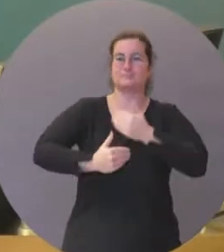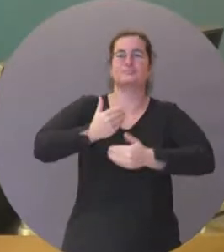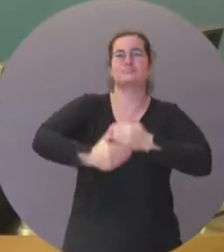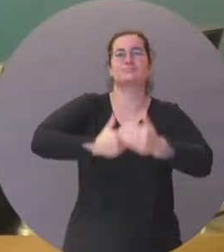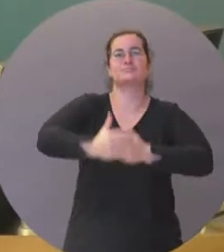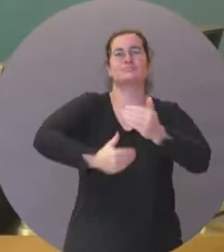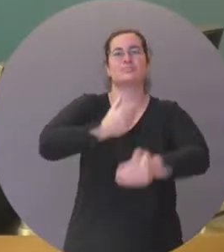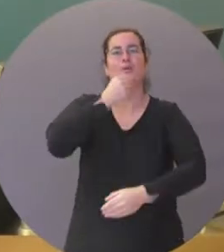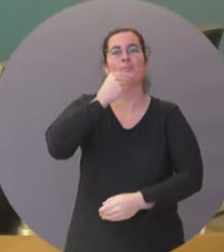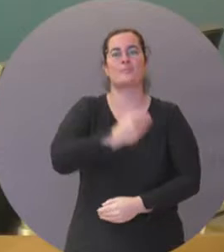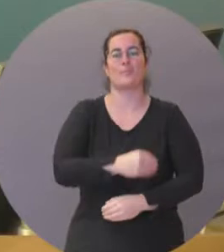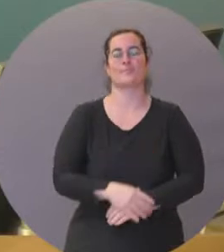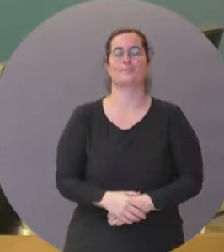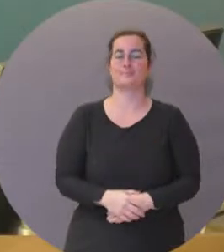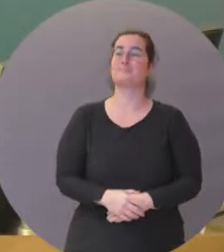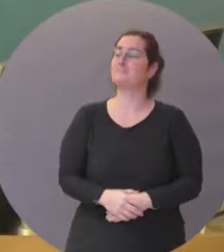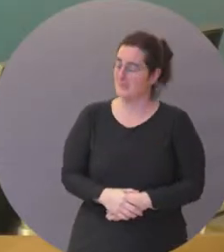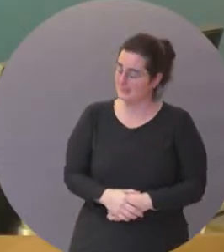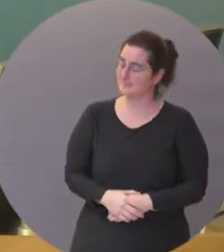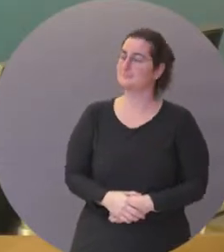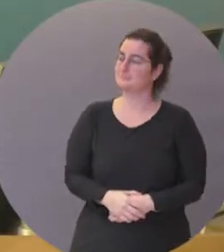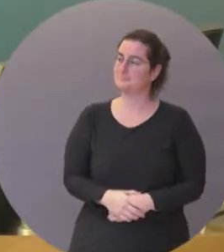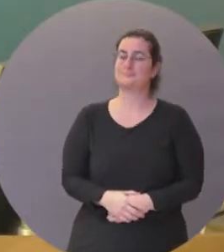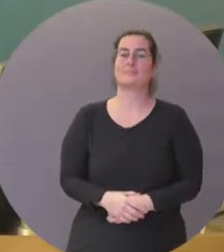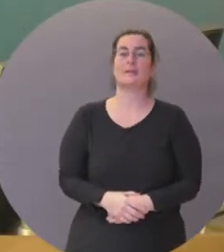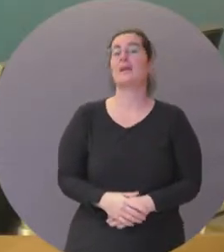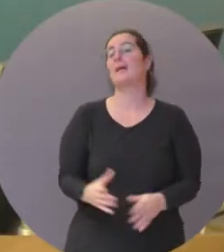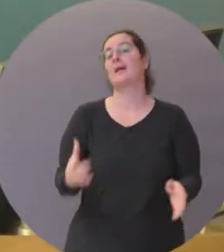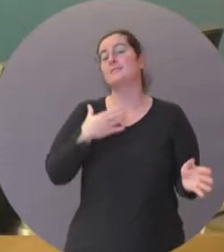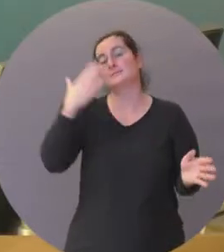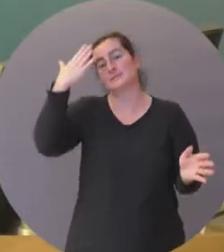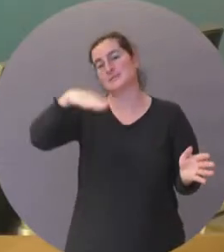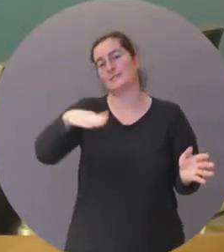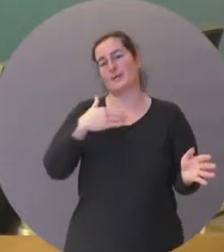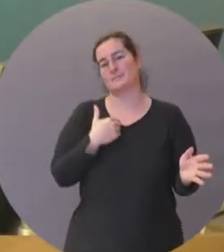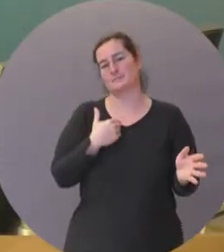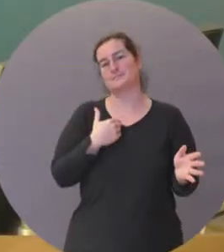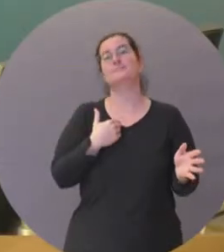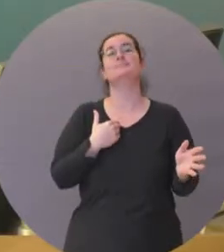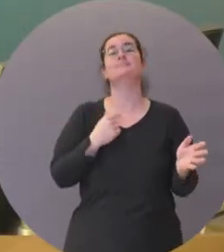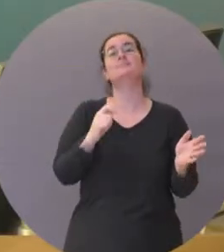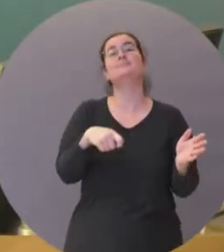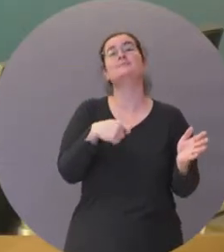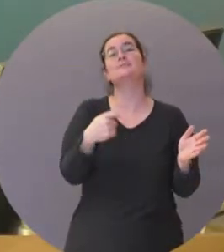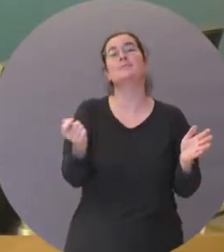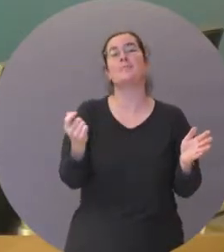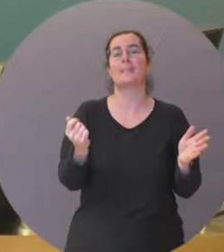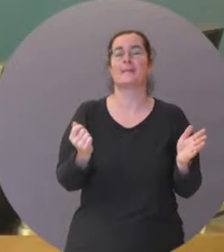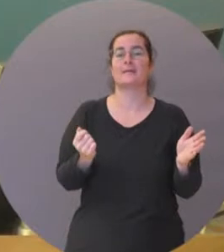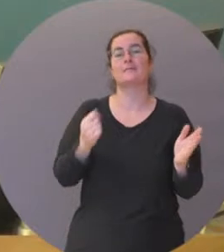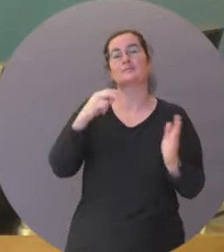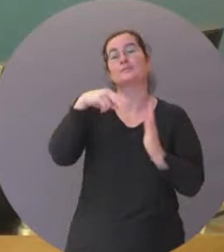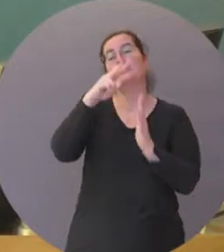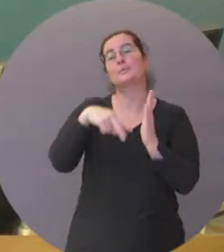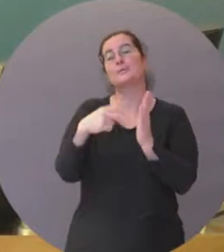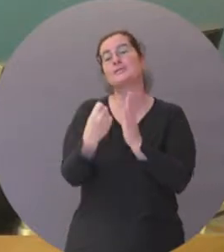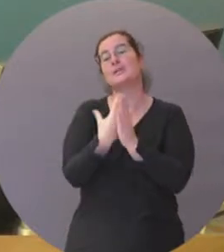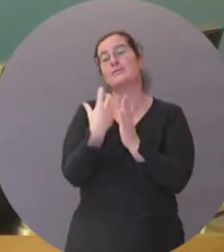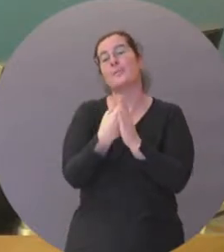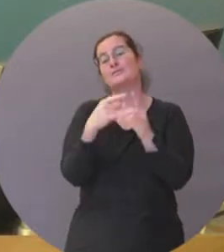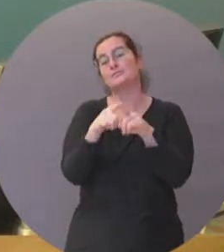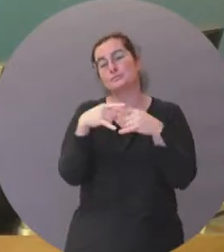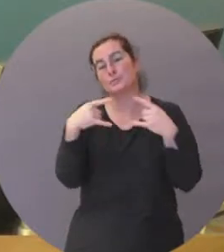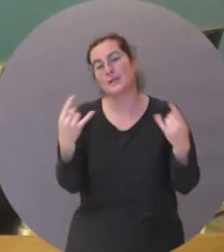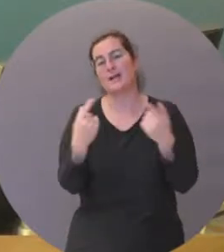et j'ajoute pour être précis vous le savez en lisant évidemment les informations prenant